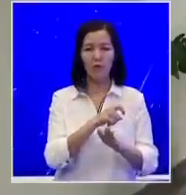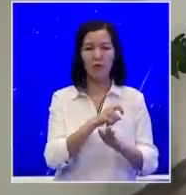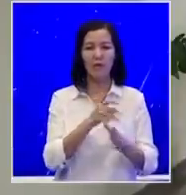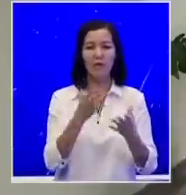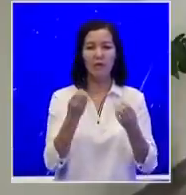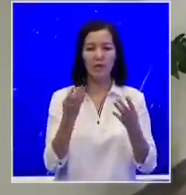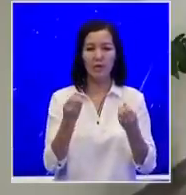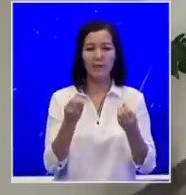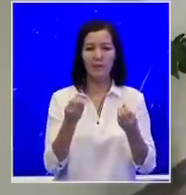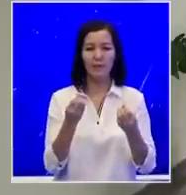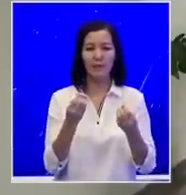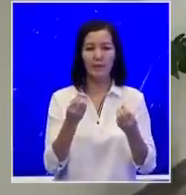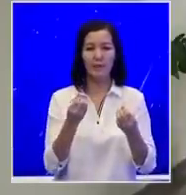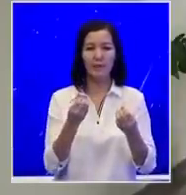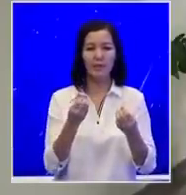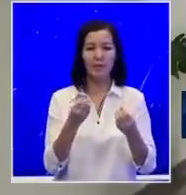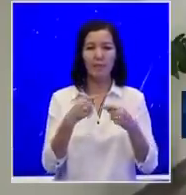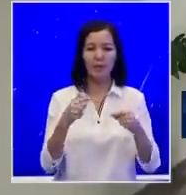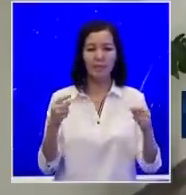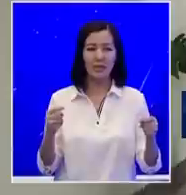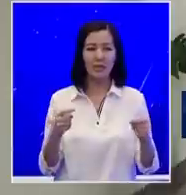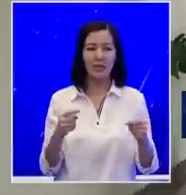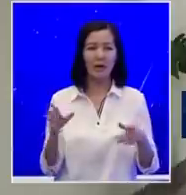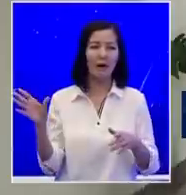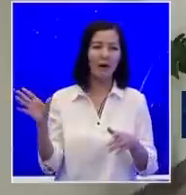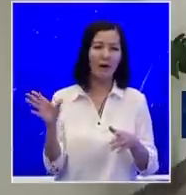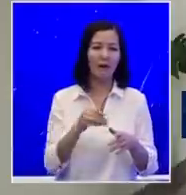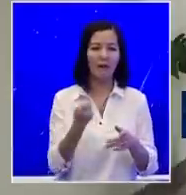және мына күріштен басқа қалған